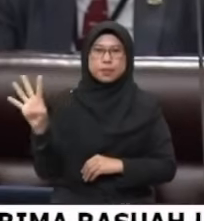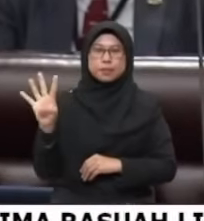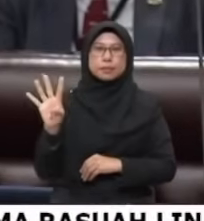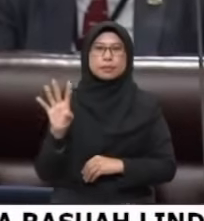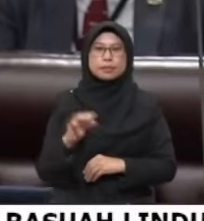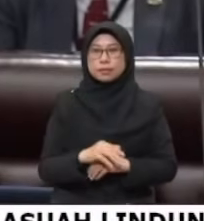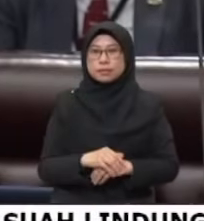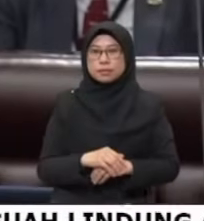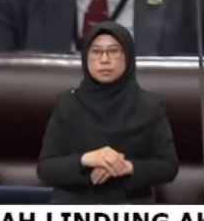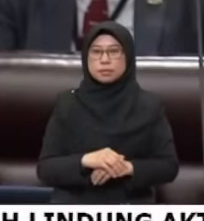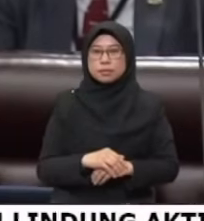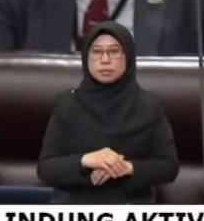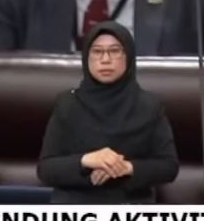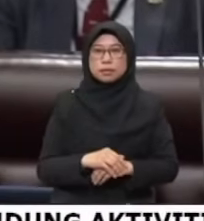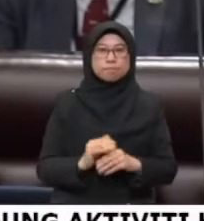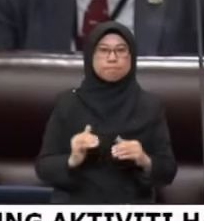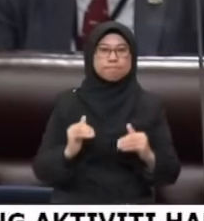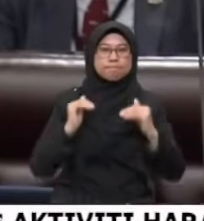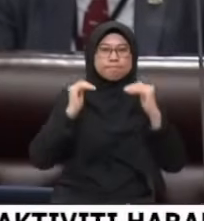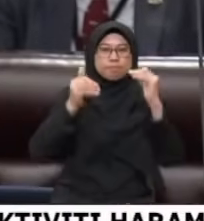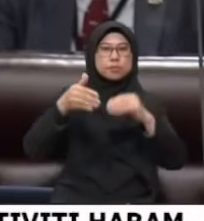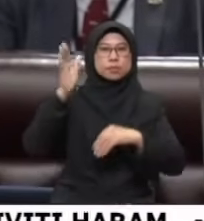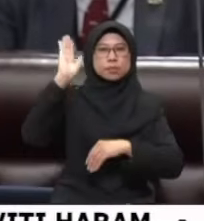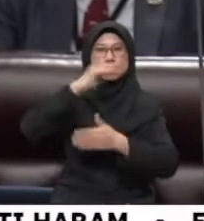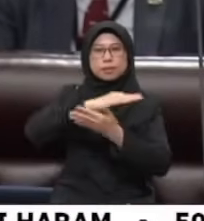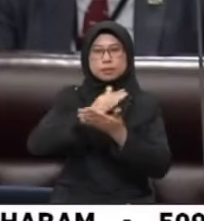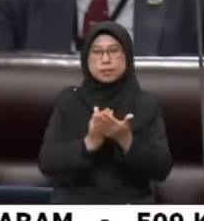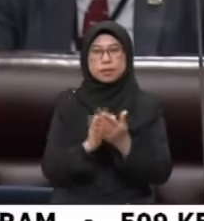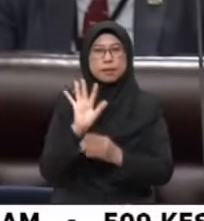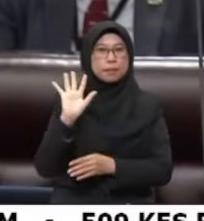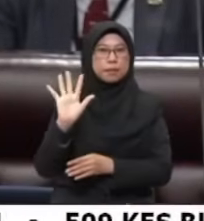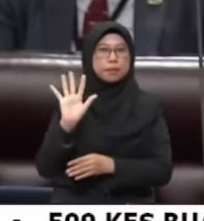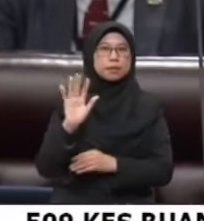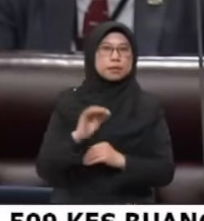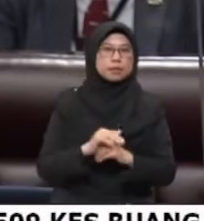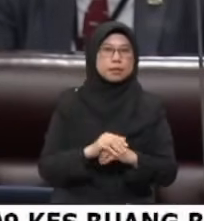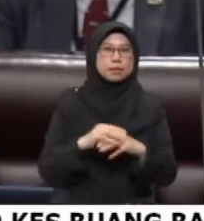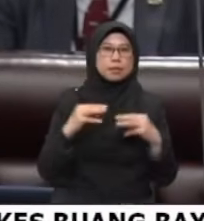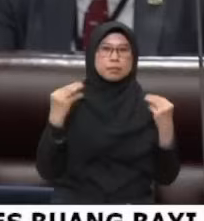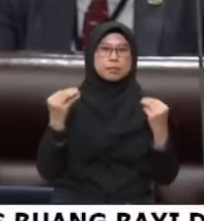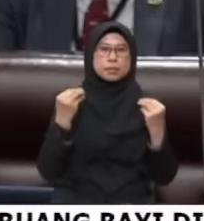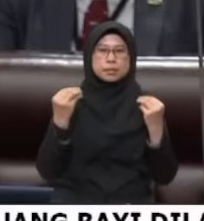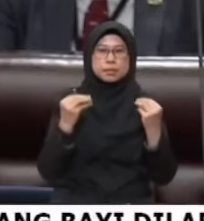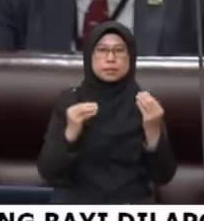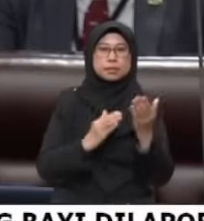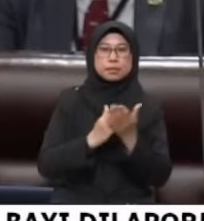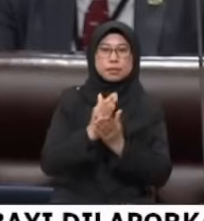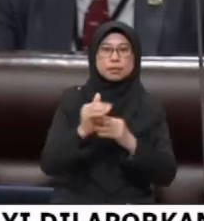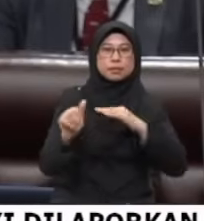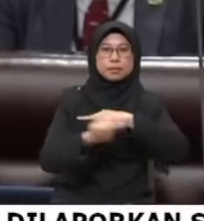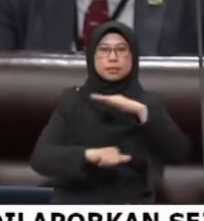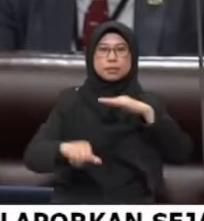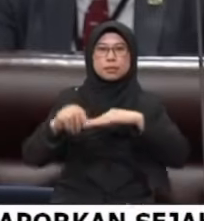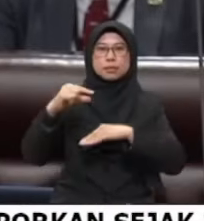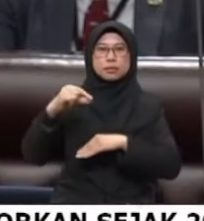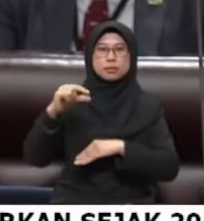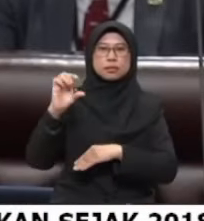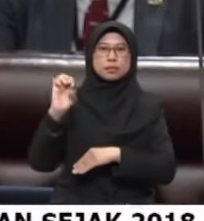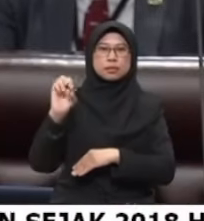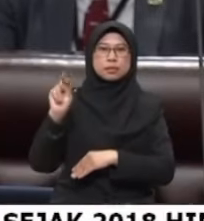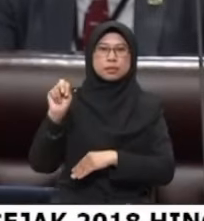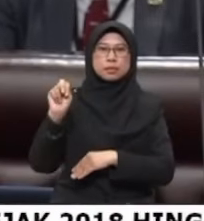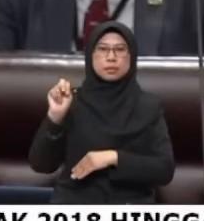dan segmen peringkat tinggi sidang kelima Majlis hak asasi manusia di Geneva pada 27